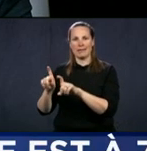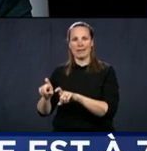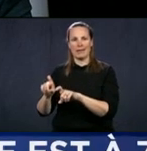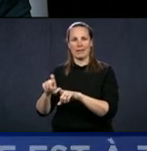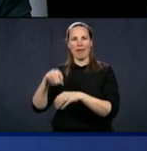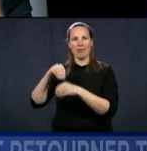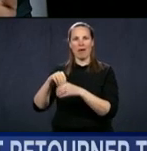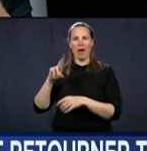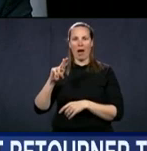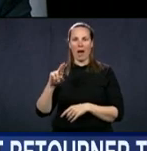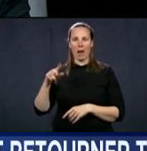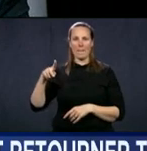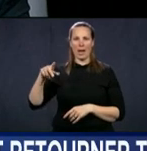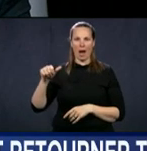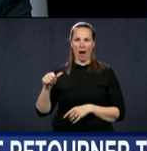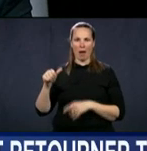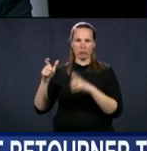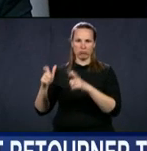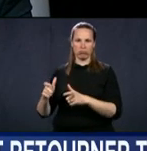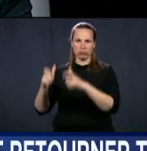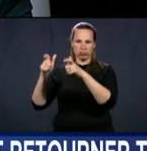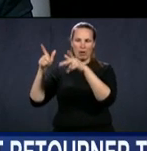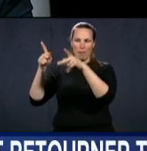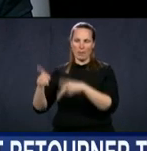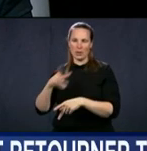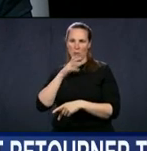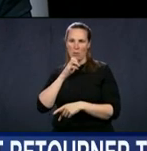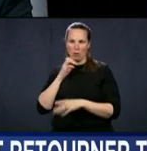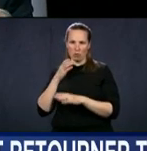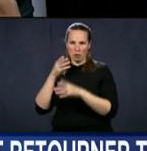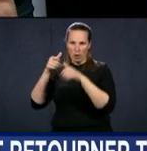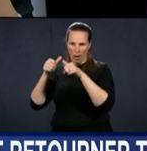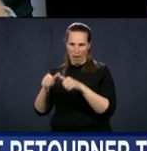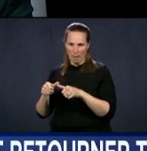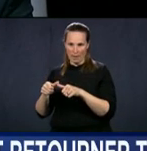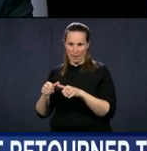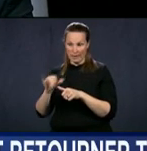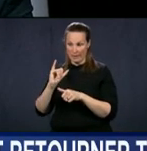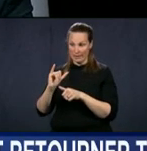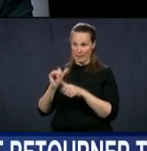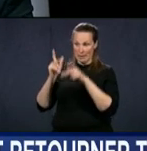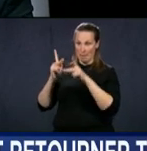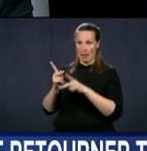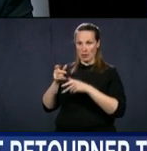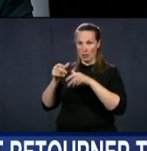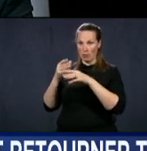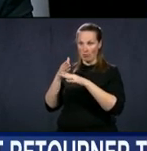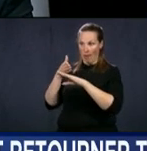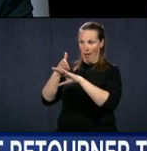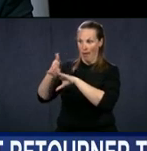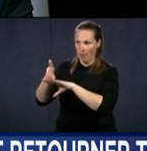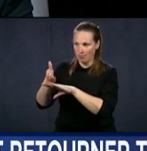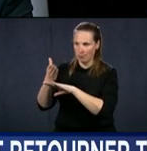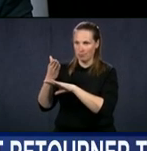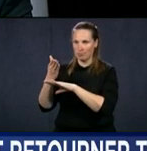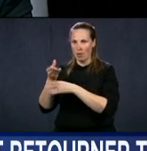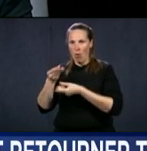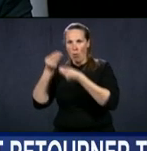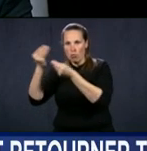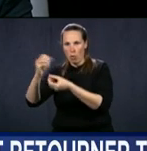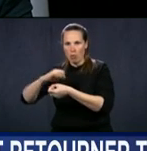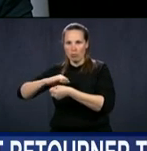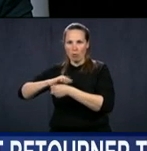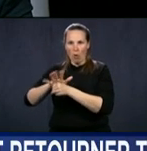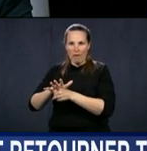aussi des craintes par rapport à voir rentrer des personnes qui peuvent aller à l'extérieur puis rentrer la maladie. Il faut comprendre que si jamais il y a